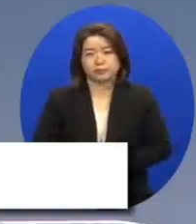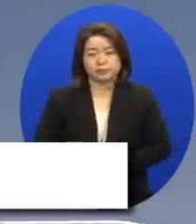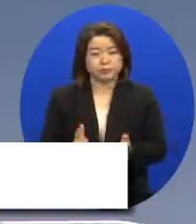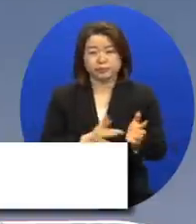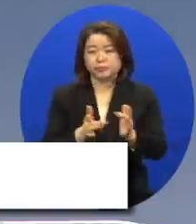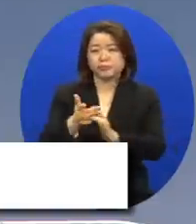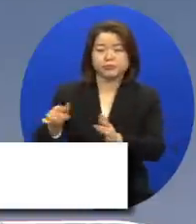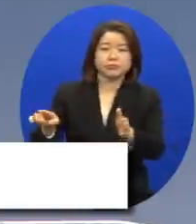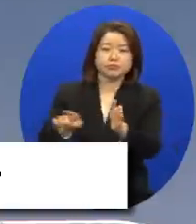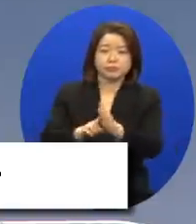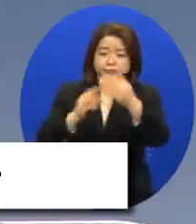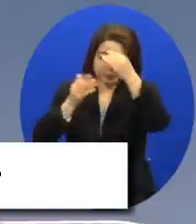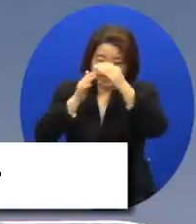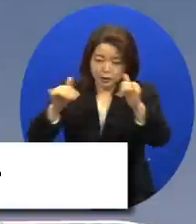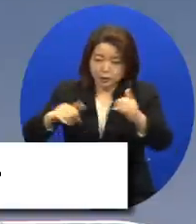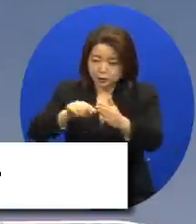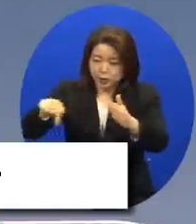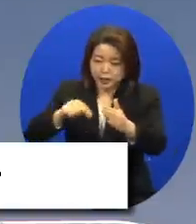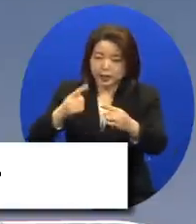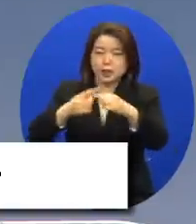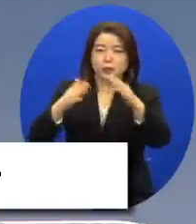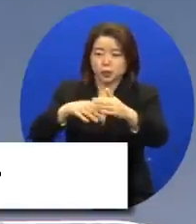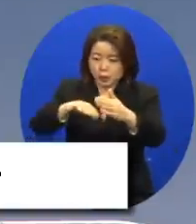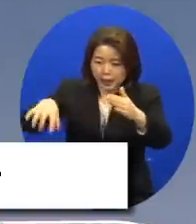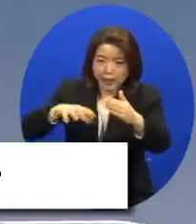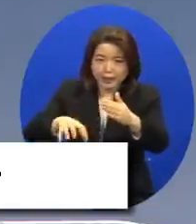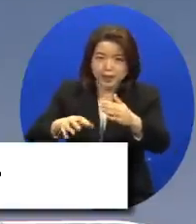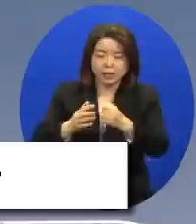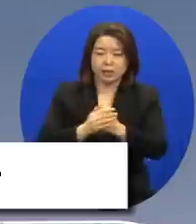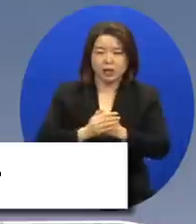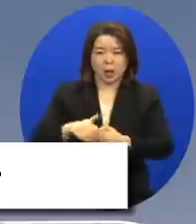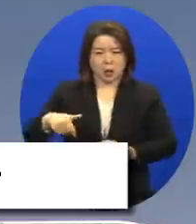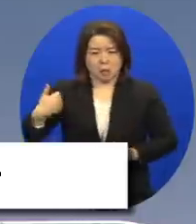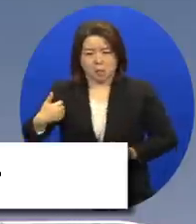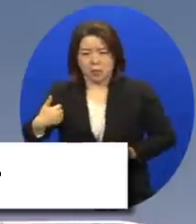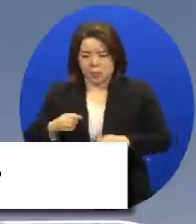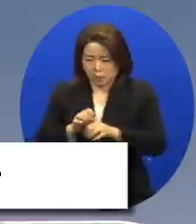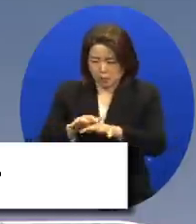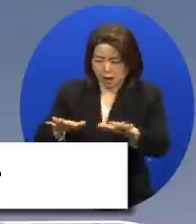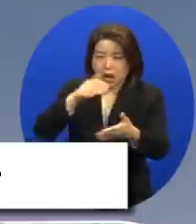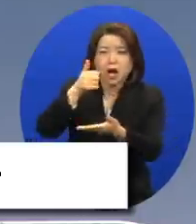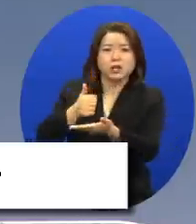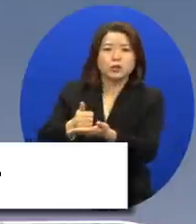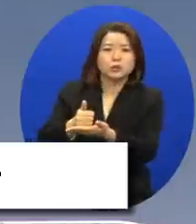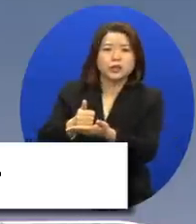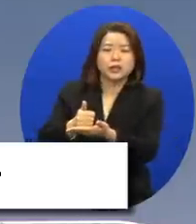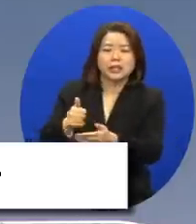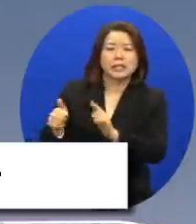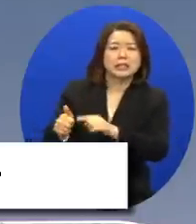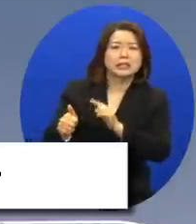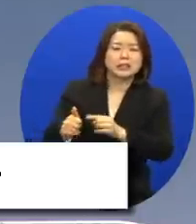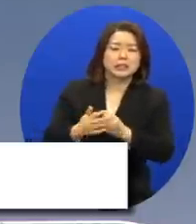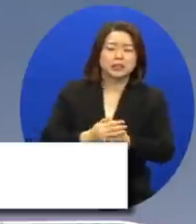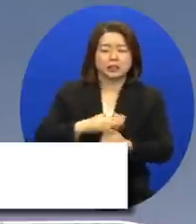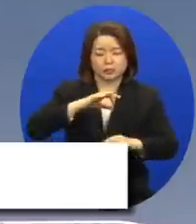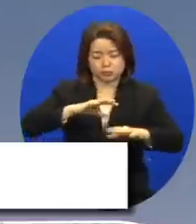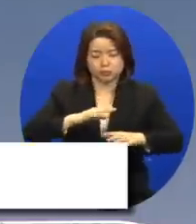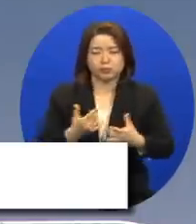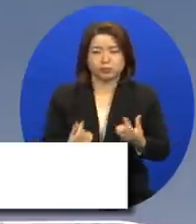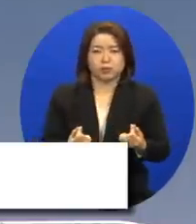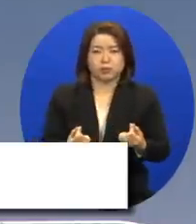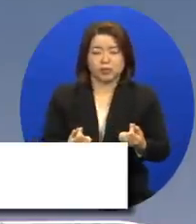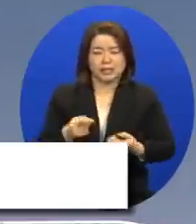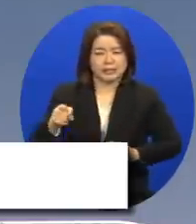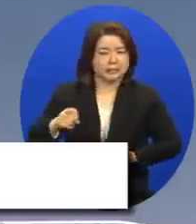예수 믿는 성도들 안에 교회 안에 알게 모르게 퍼져 있는 주에 그 죄가 무섭 그걸